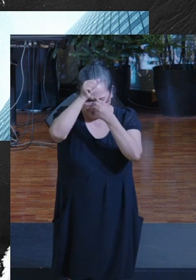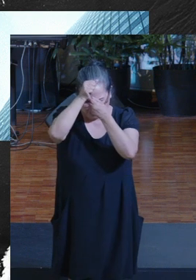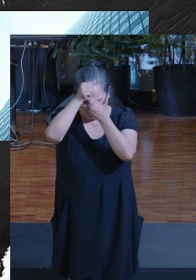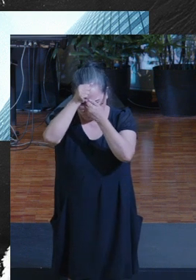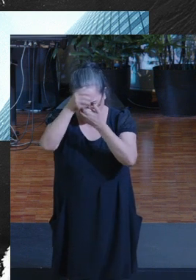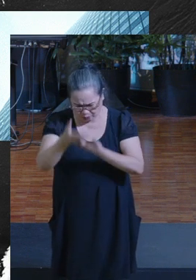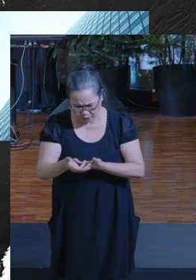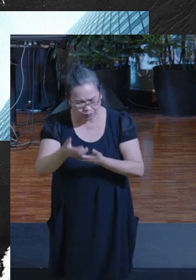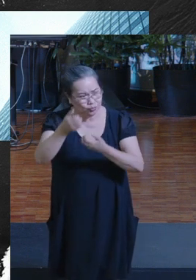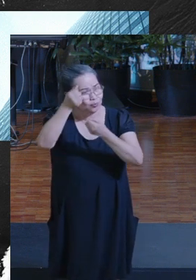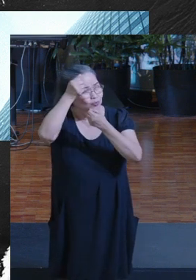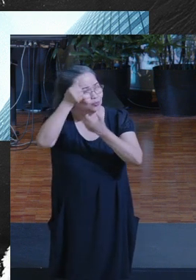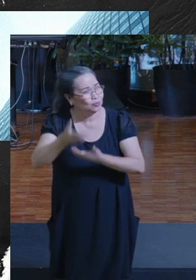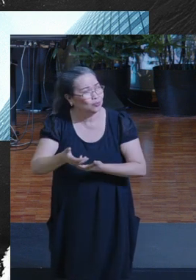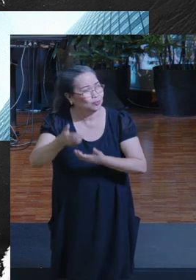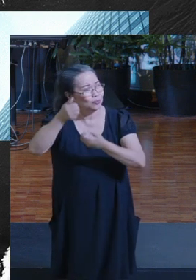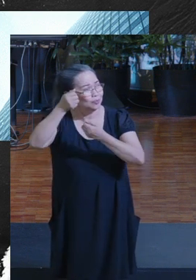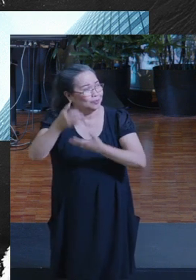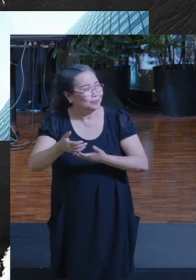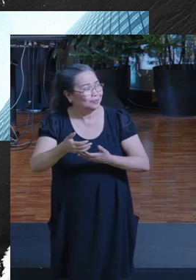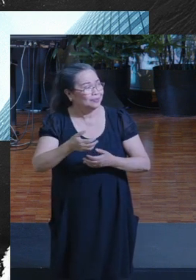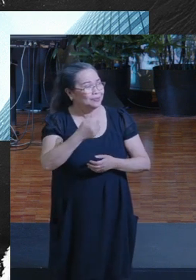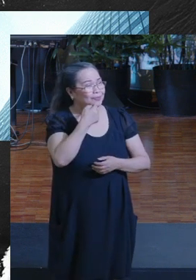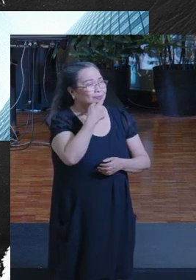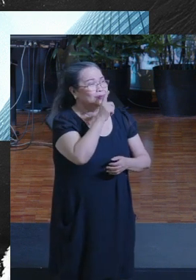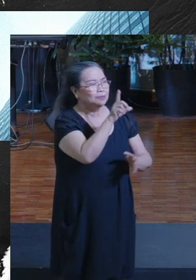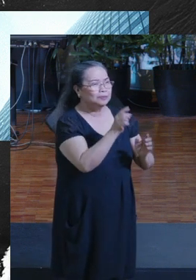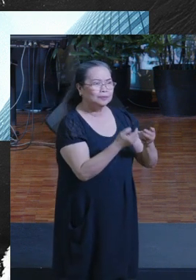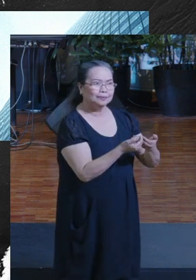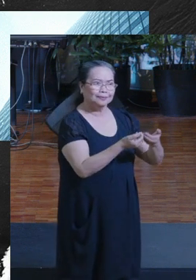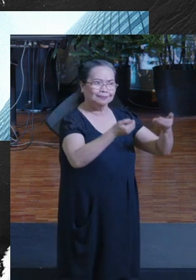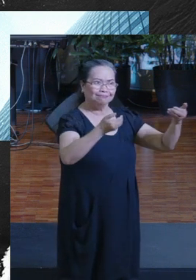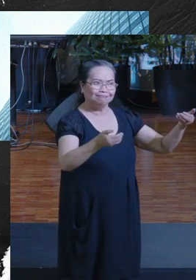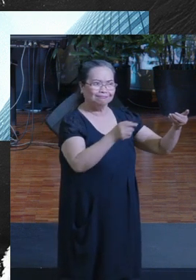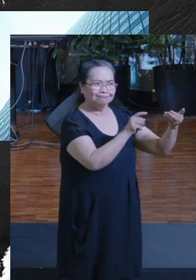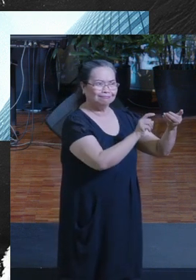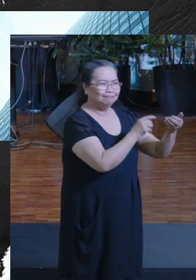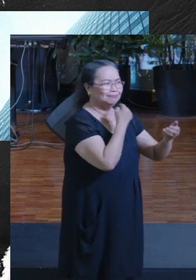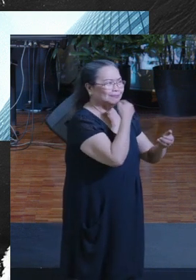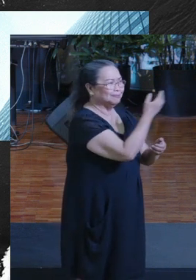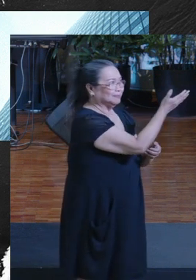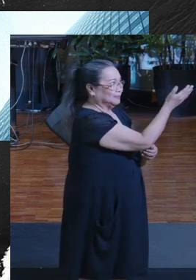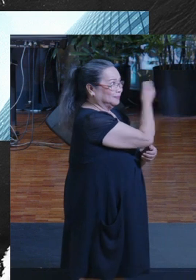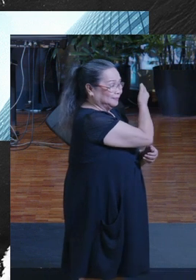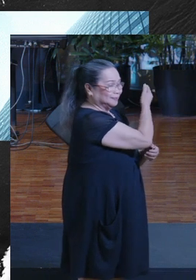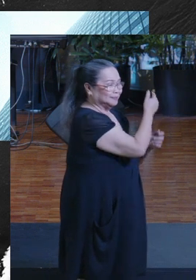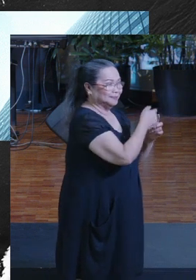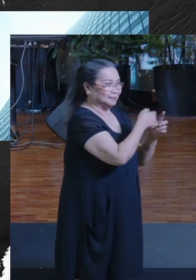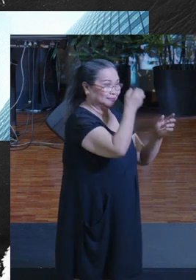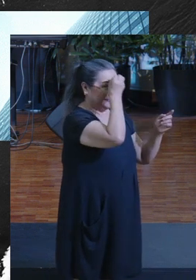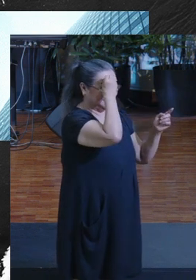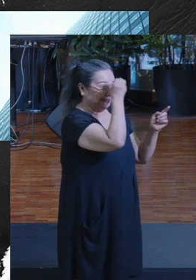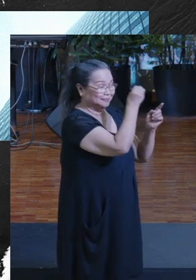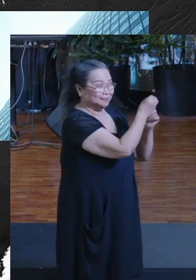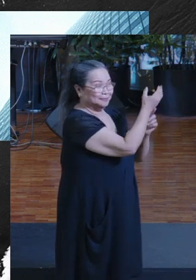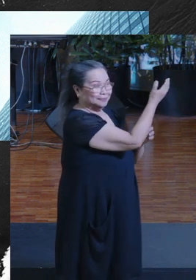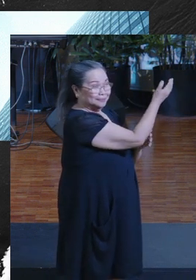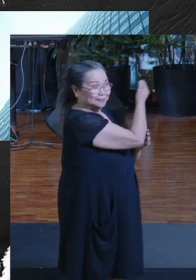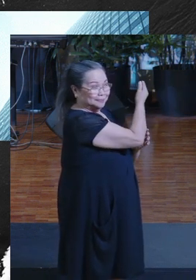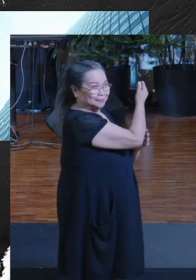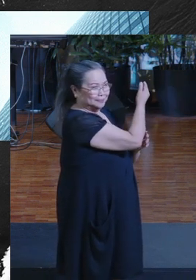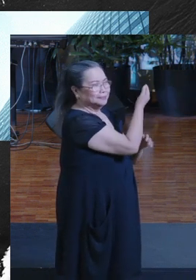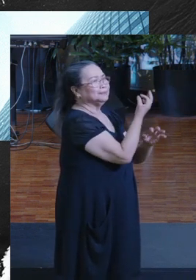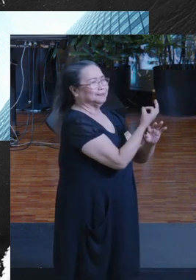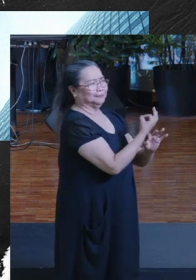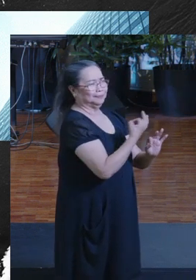maging iba doon sa ceremonial law na yon. At bukod doon sa objective na yun ng law,